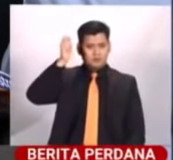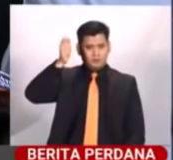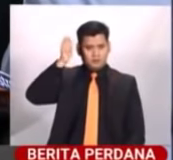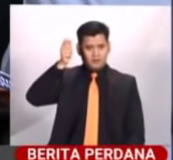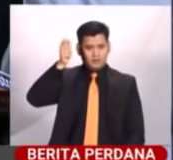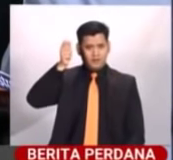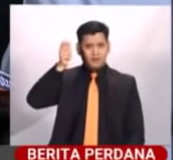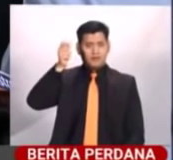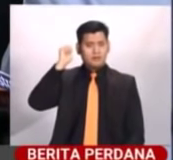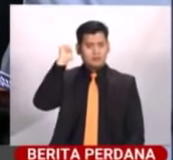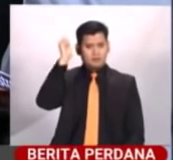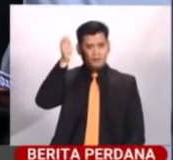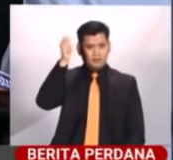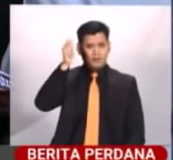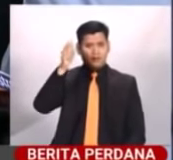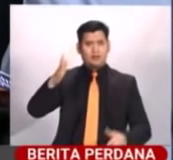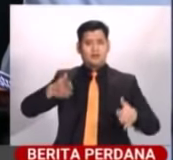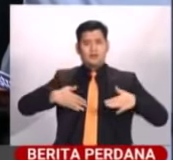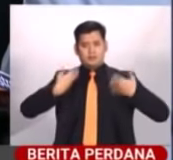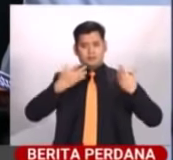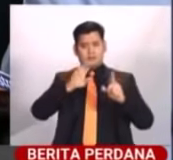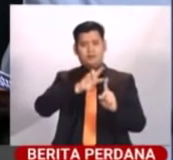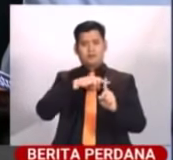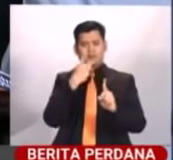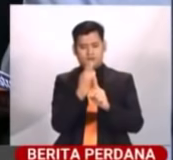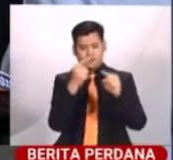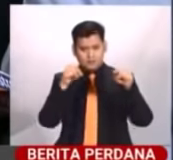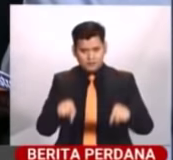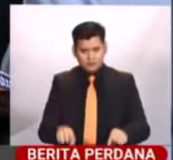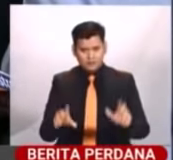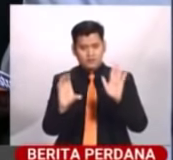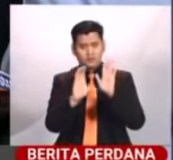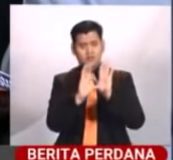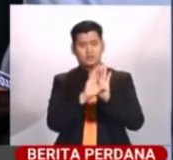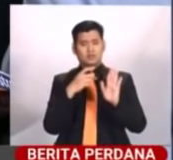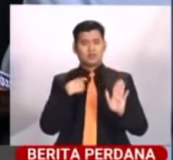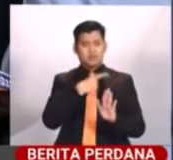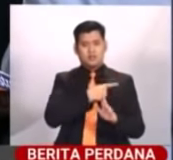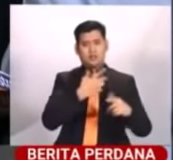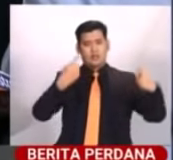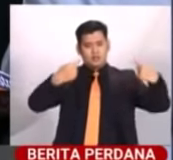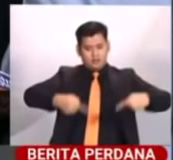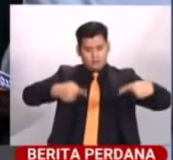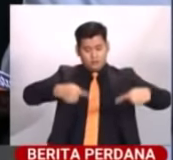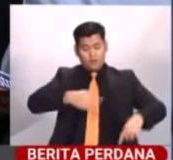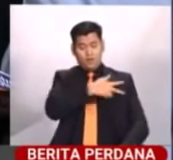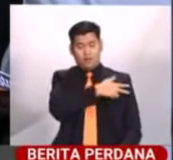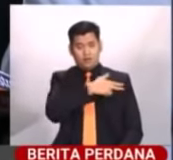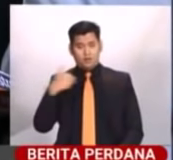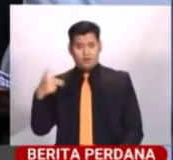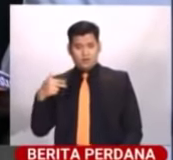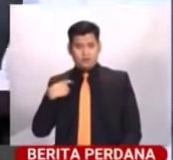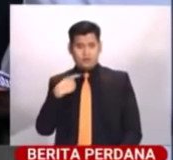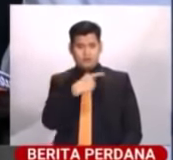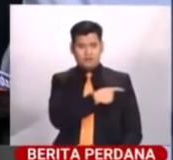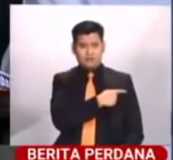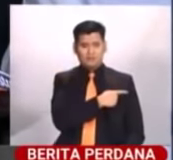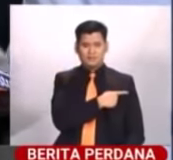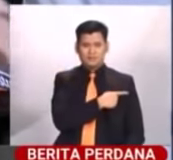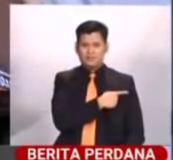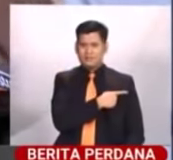ini. Cuma contohnya macam kita lawan Indonesia. Kita